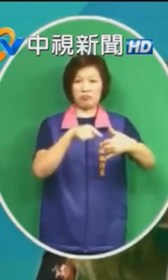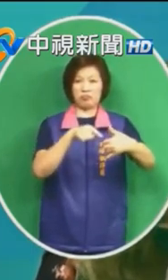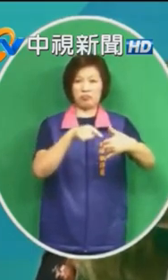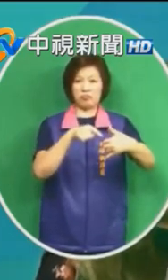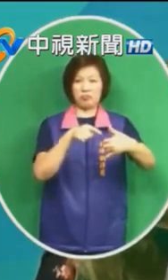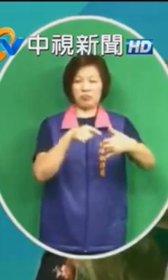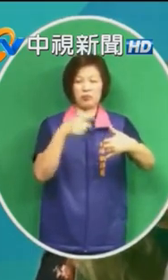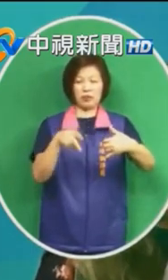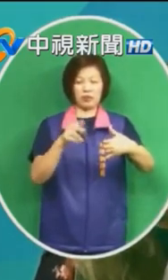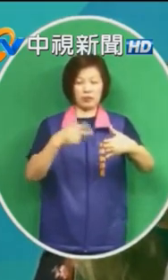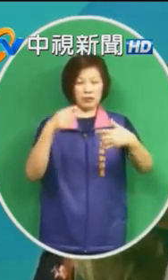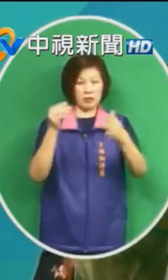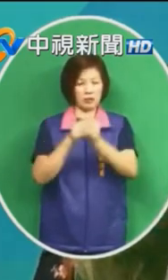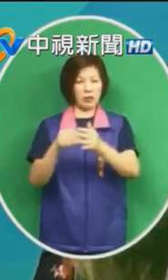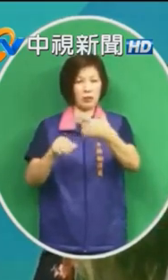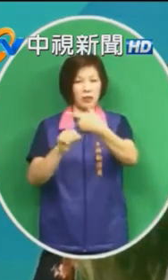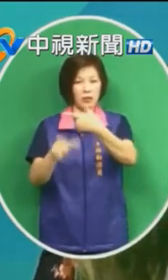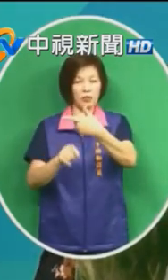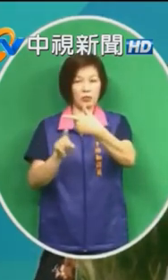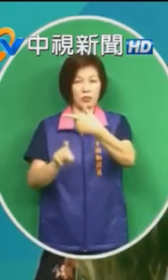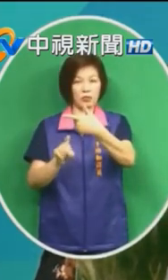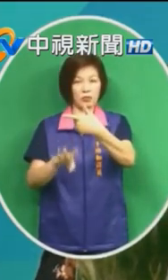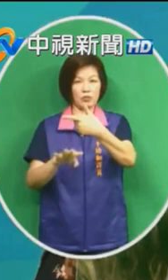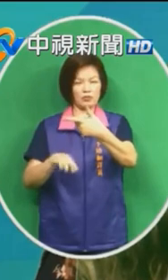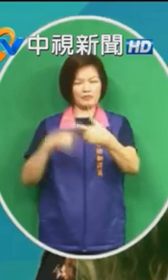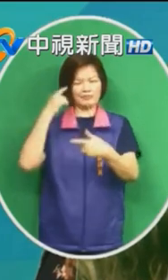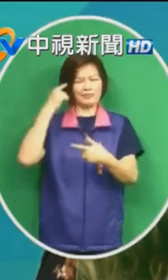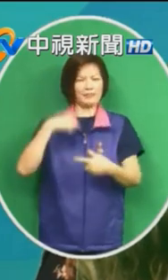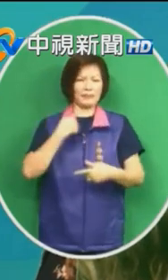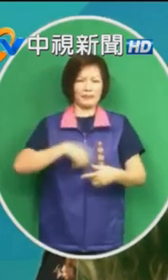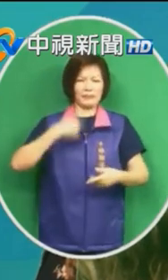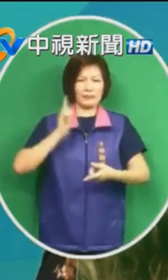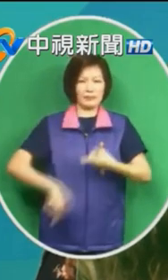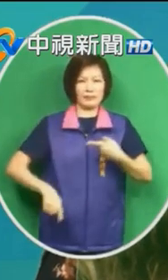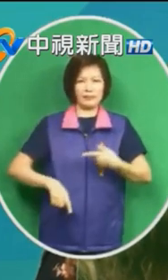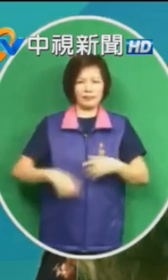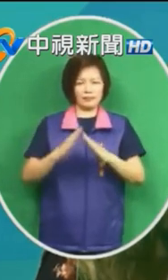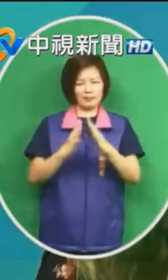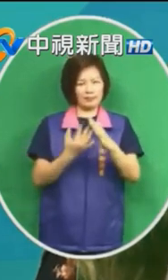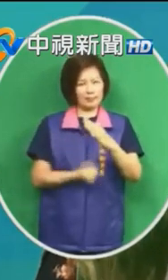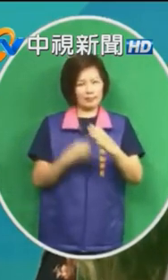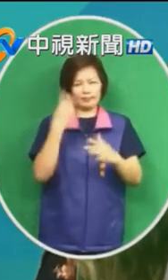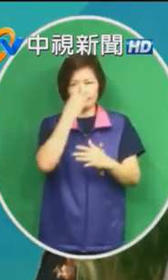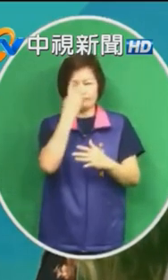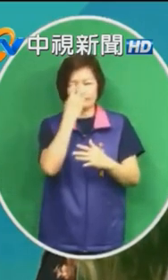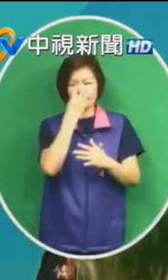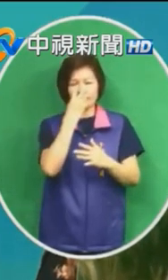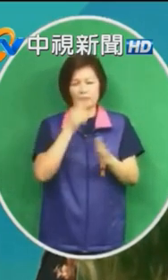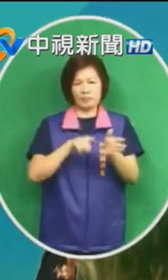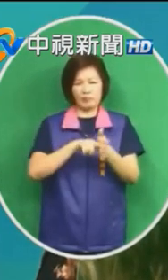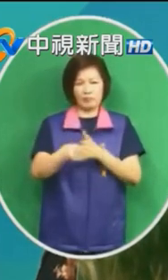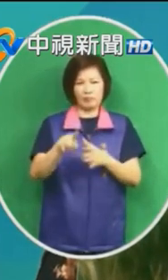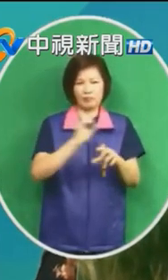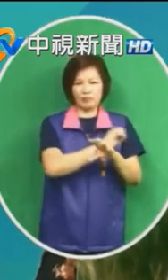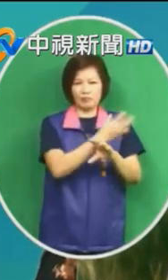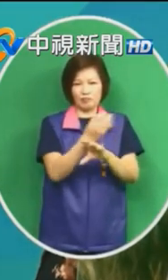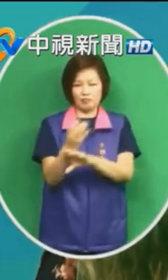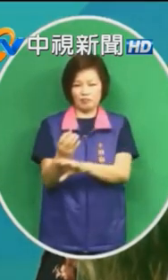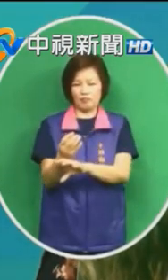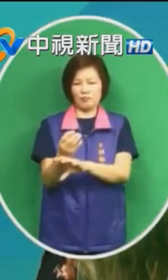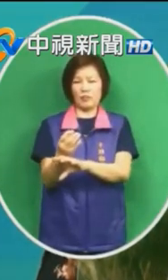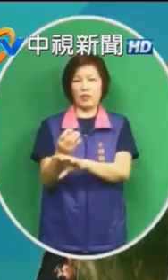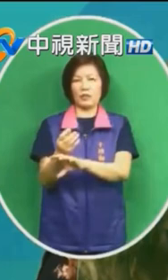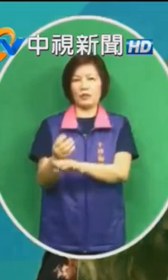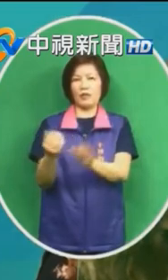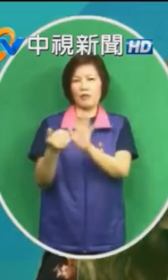至6月14号啊，自己身体不舒服，在拘检的过程，由专责的救护车送